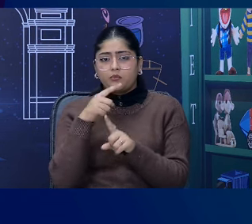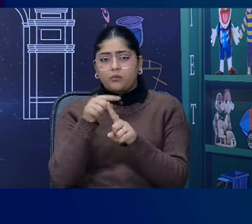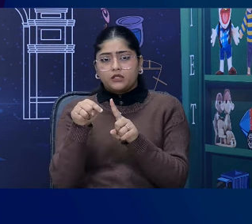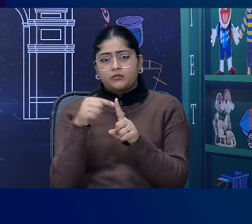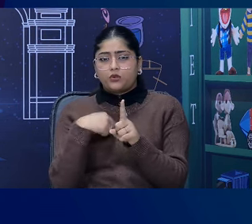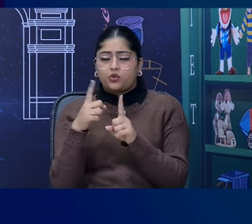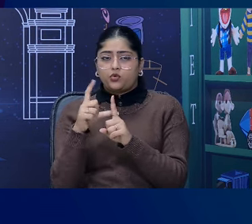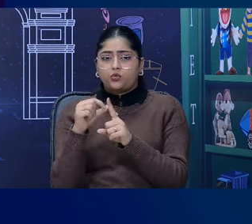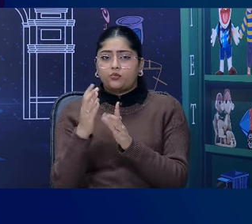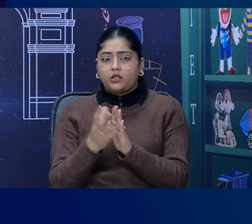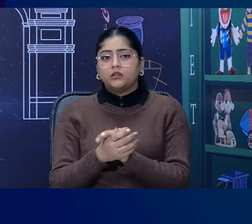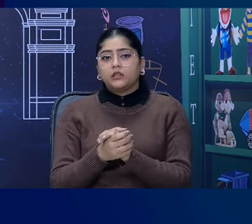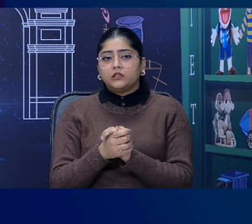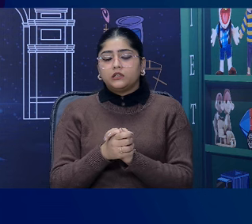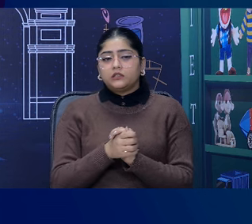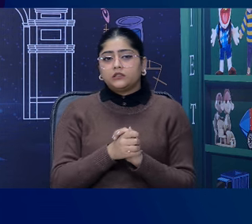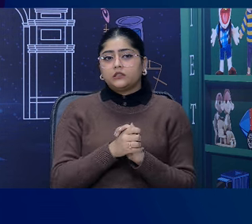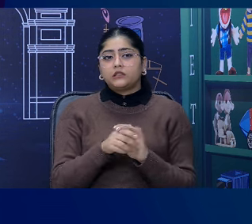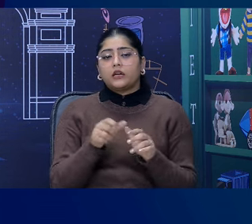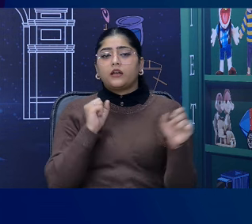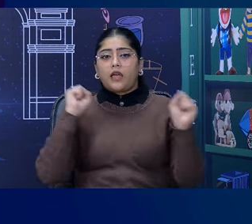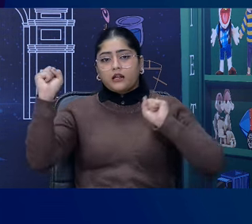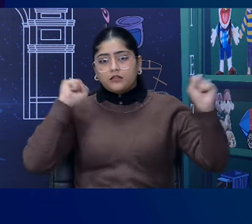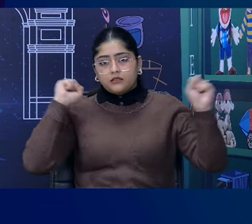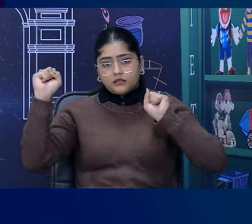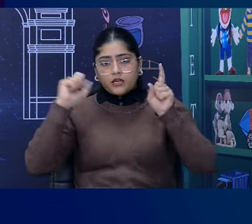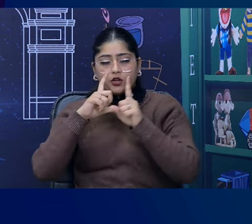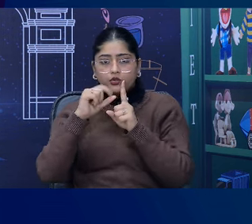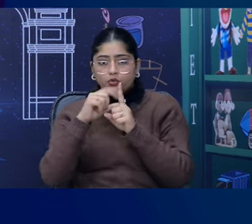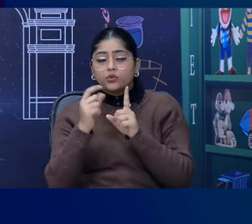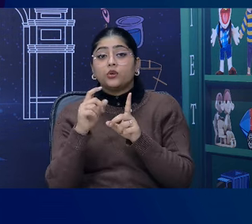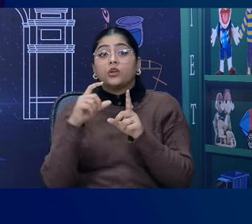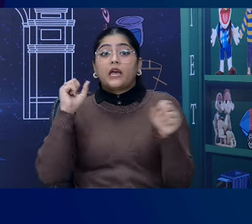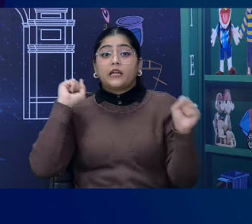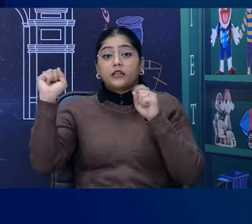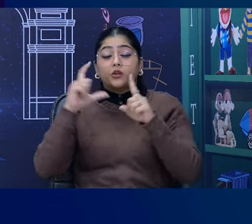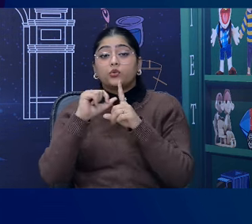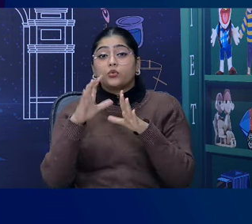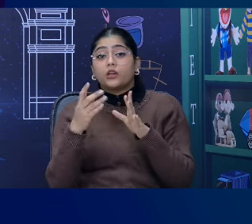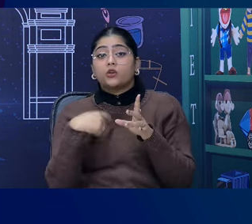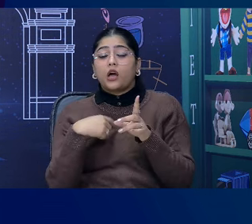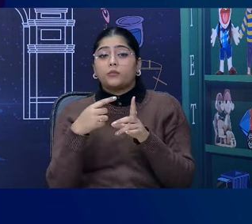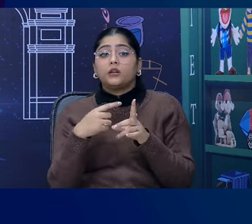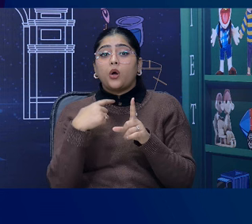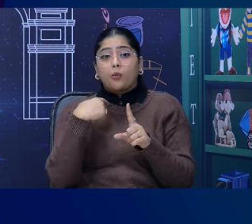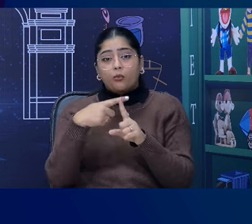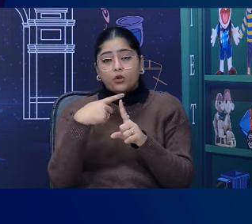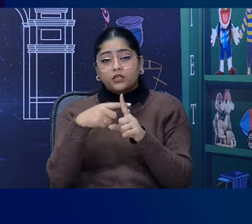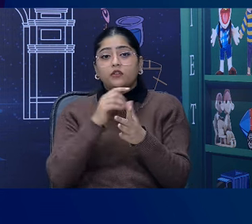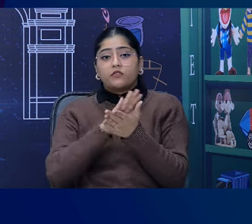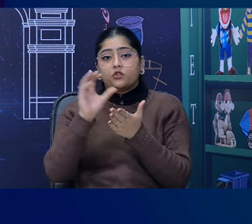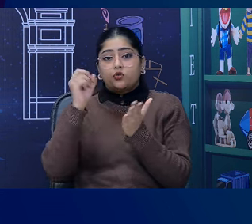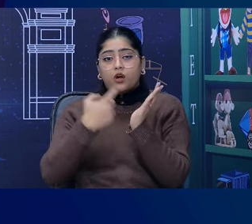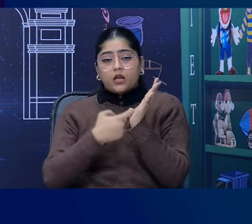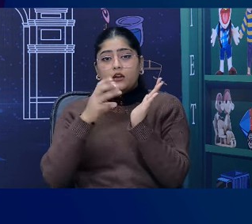करें क्यों क्योंकि जब हम फिजिकली एक्सरसाइज कर रहे हैं हमारी बॉडी पॉजिटिव हार्मोस छोड़ती है जो हमें स्ट्रेसफुल सिचुएशंस में हेल्प करती